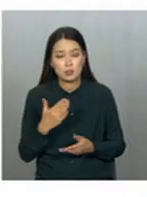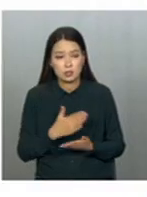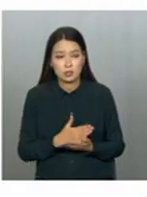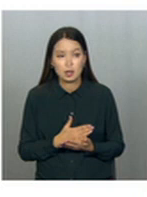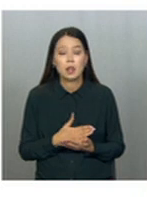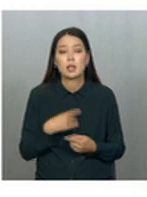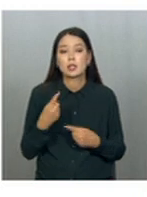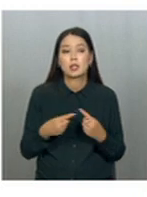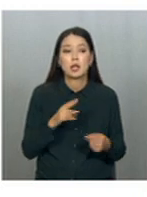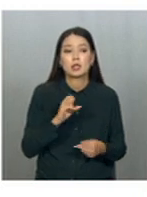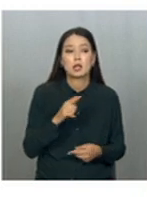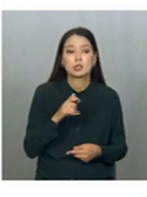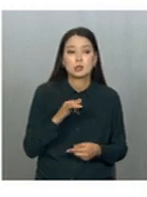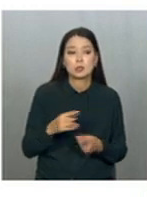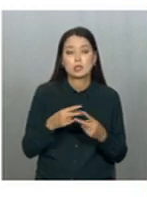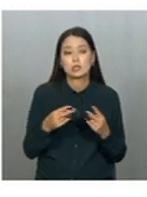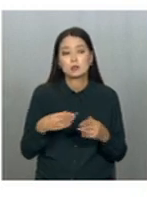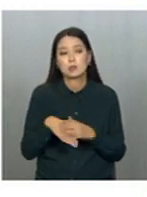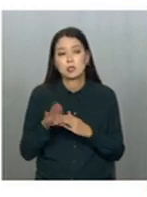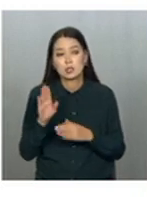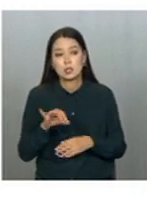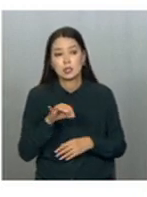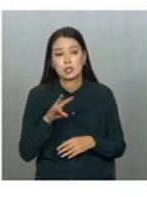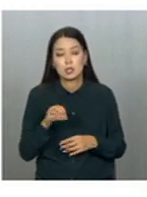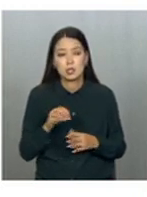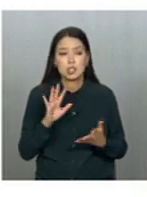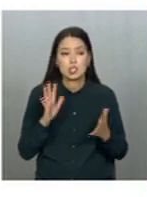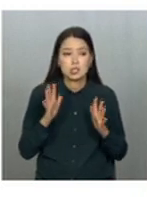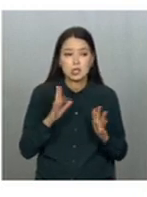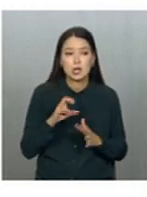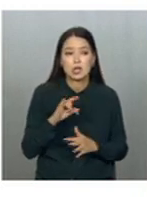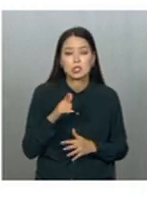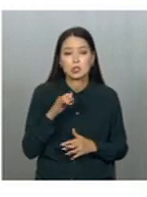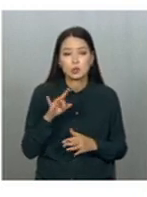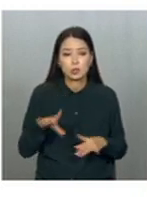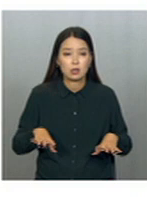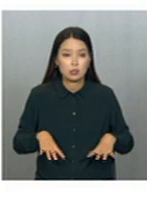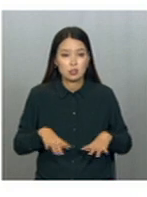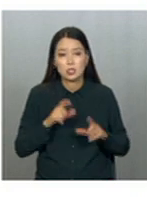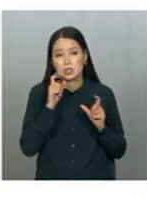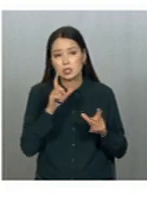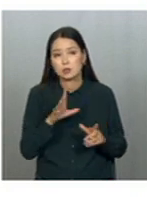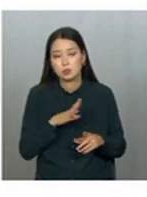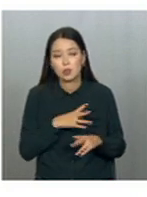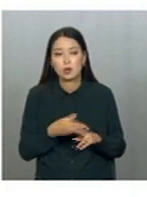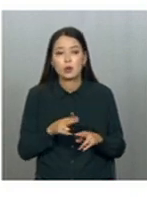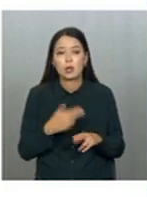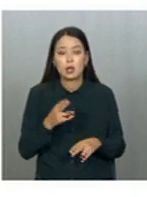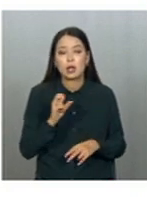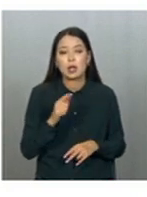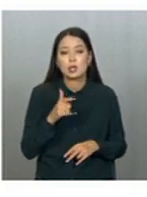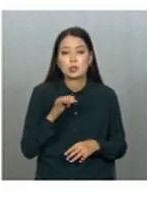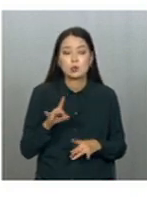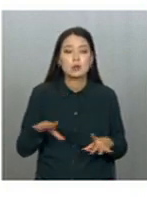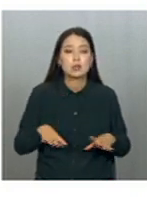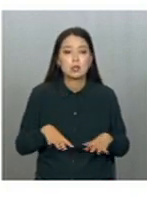мысалда, қазығұрт теңселіп кетті, іле шырқырап, қазығұрт шыңғырды. Осы жердегі қазығұрттың